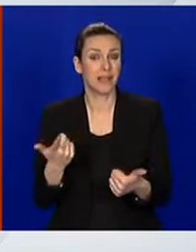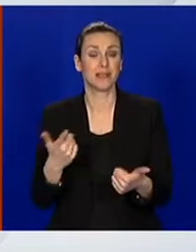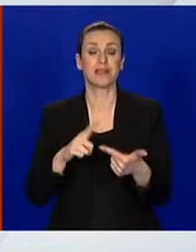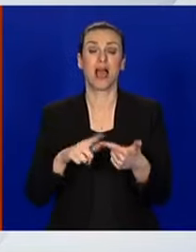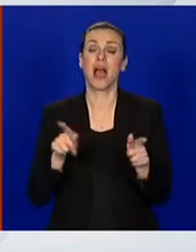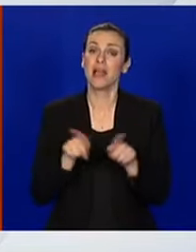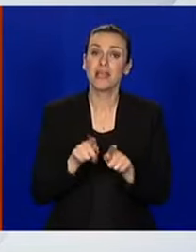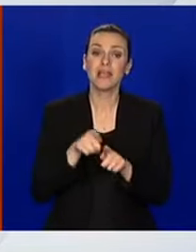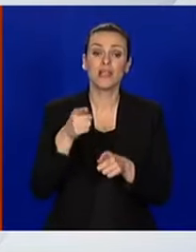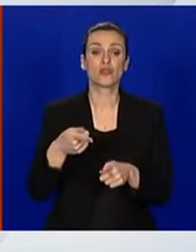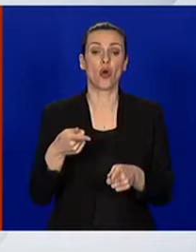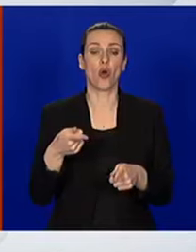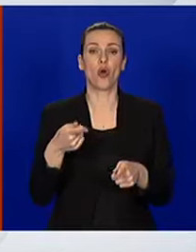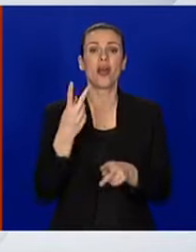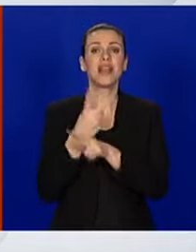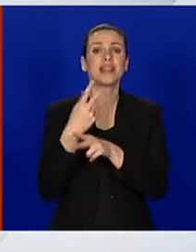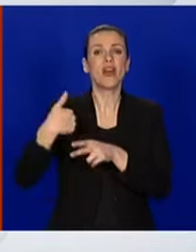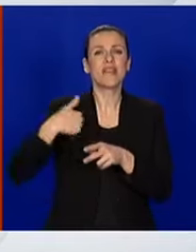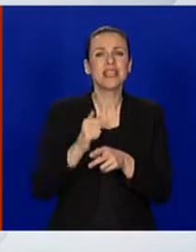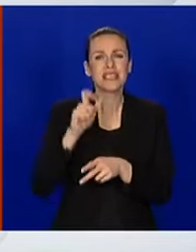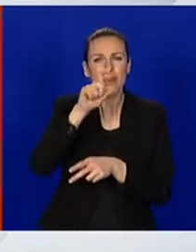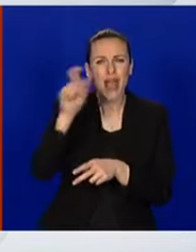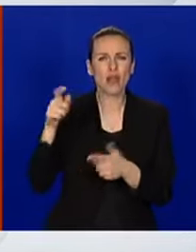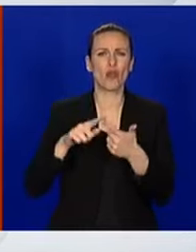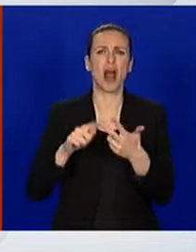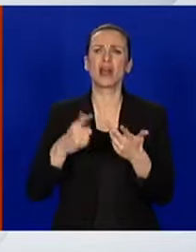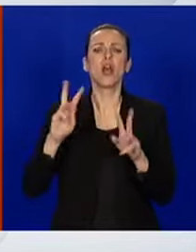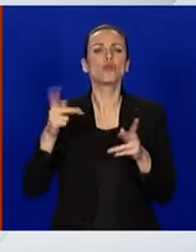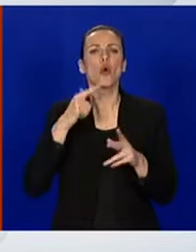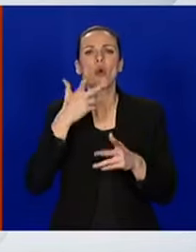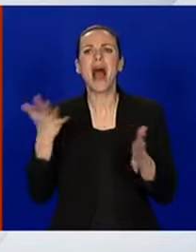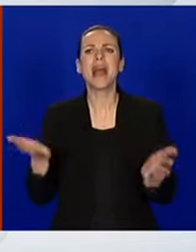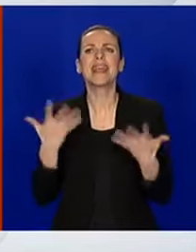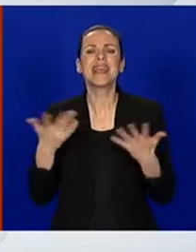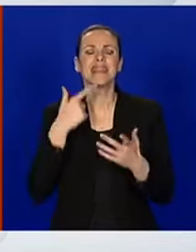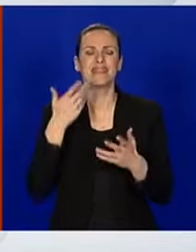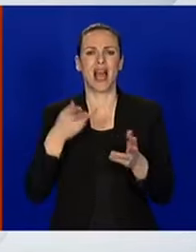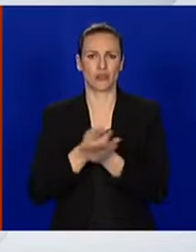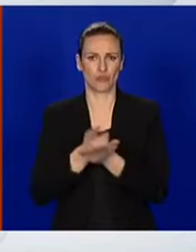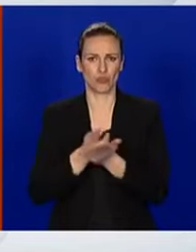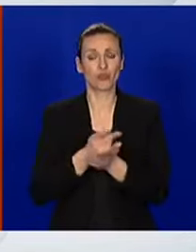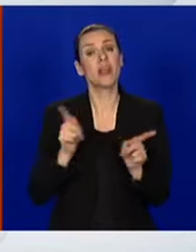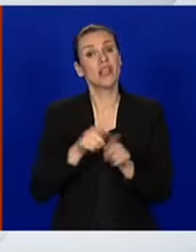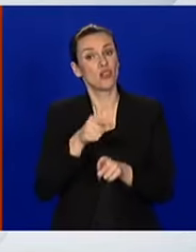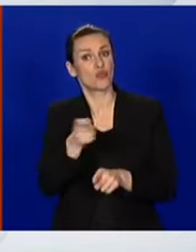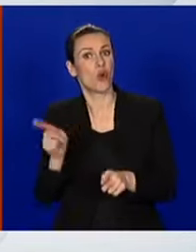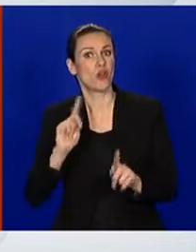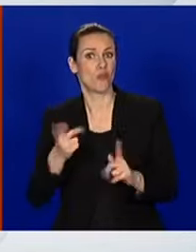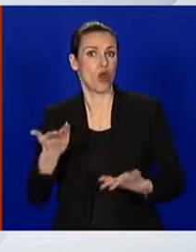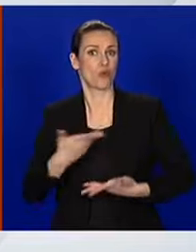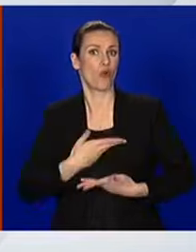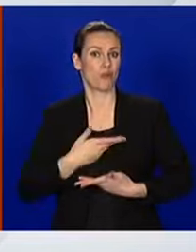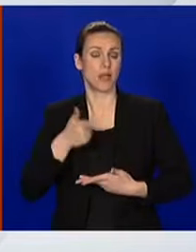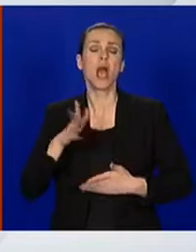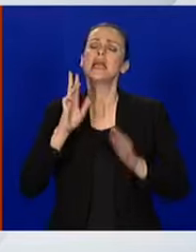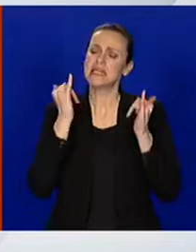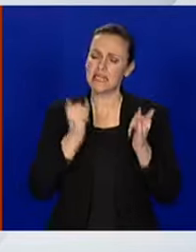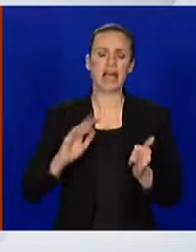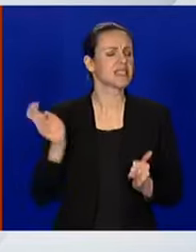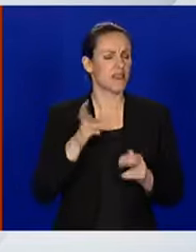ali i državni inspektorat i druge žurne službe imaju u toj mjeri dovoljno